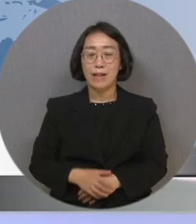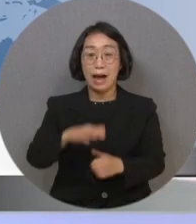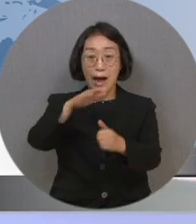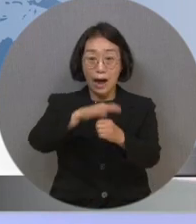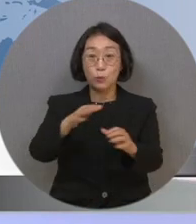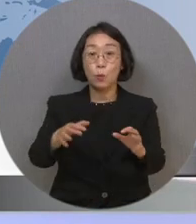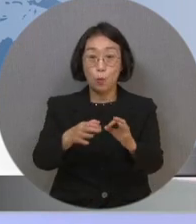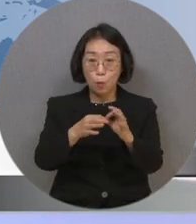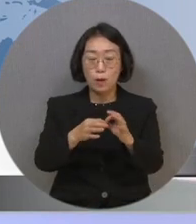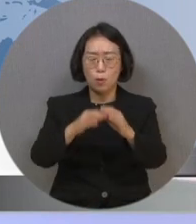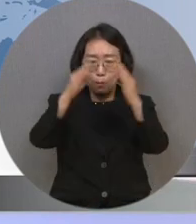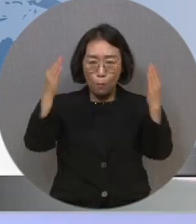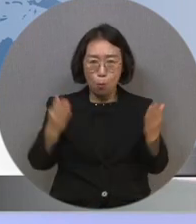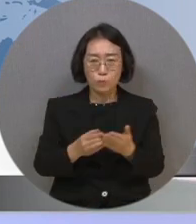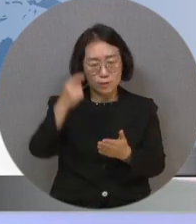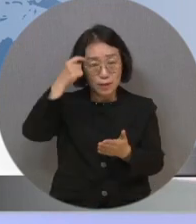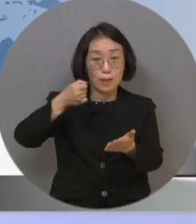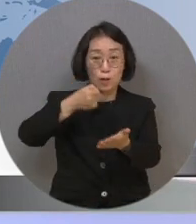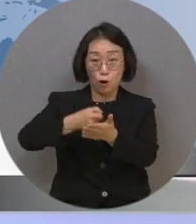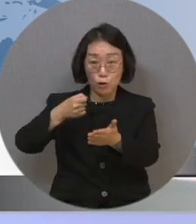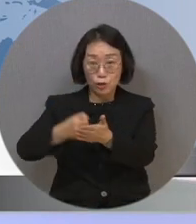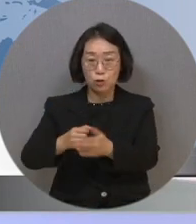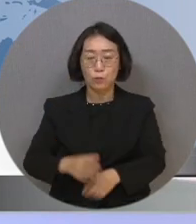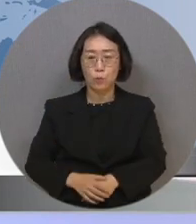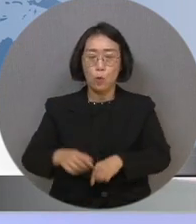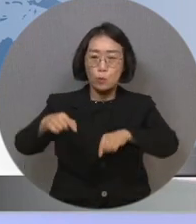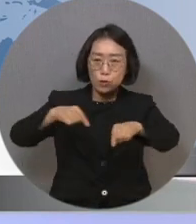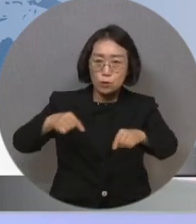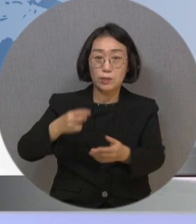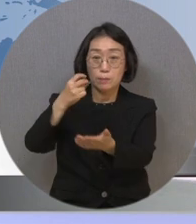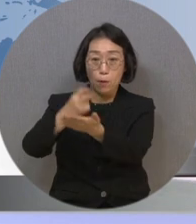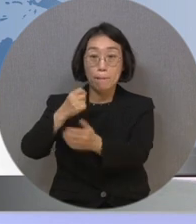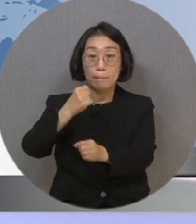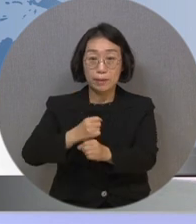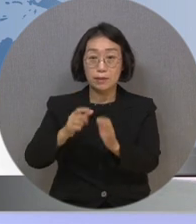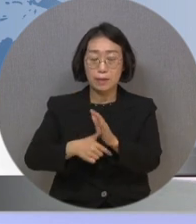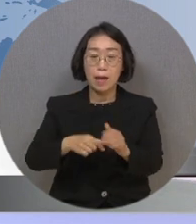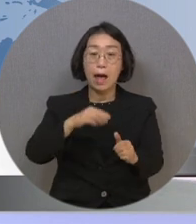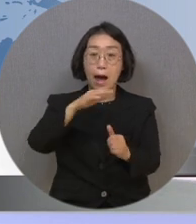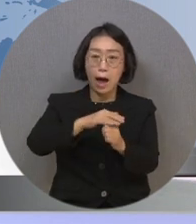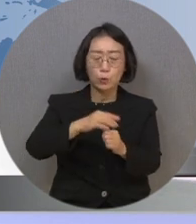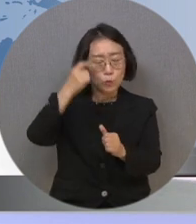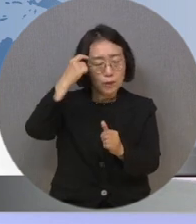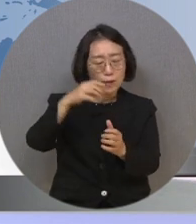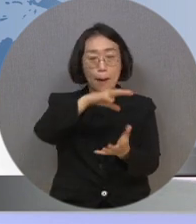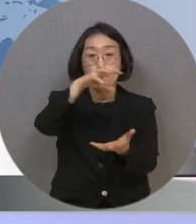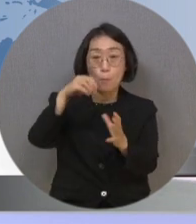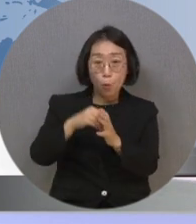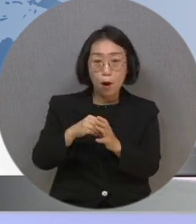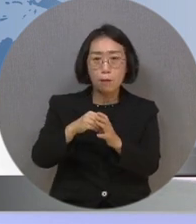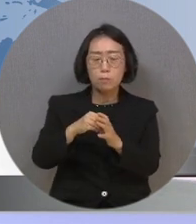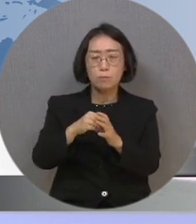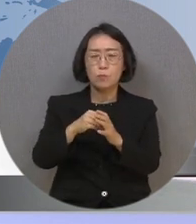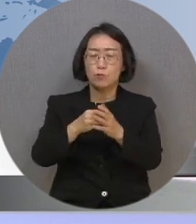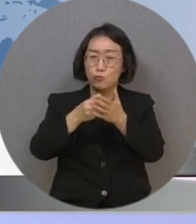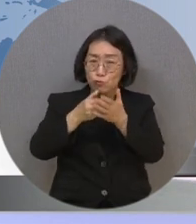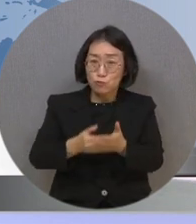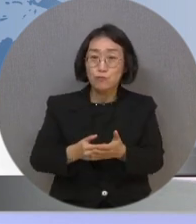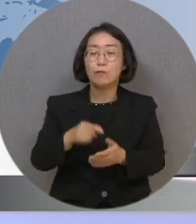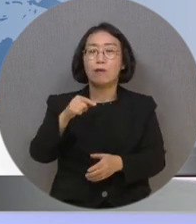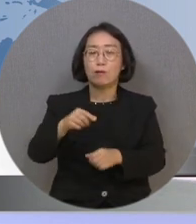아동과 관련한 모든 의사결정과 정책 결정 과정에서 아동의 견해를 충분히 고려하는 것,